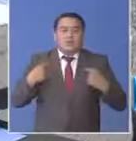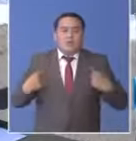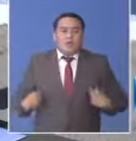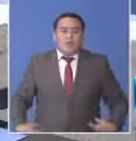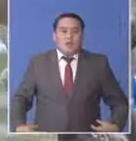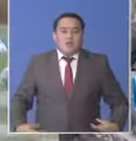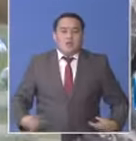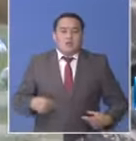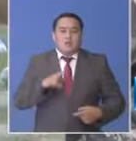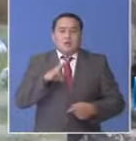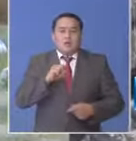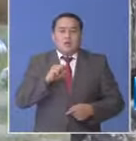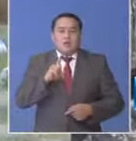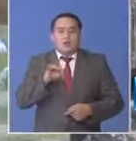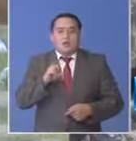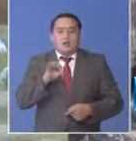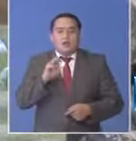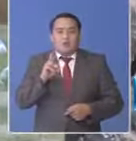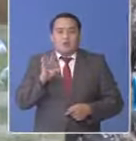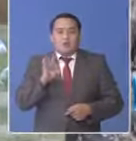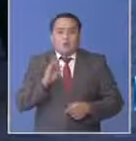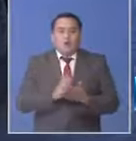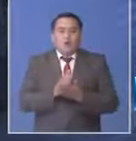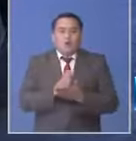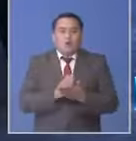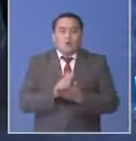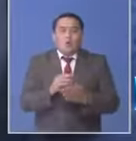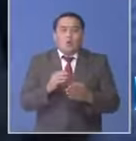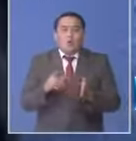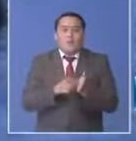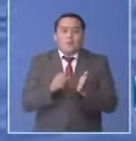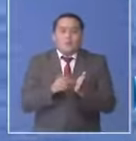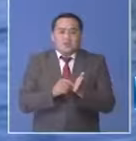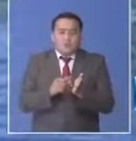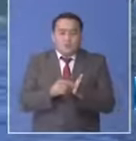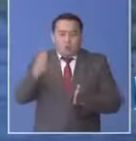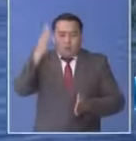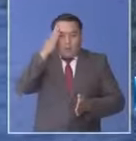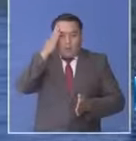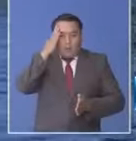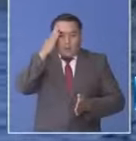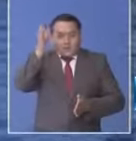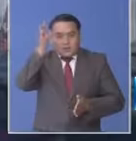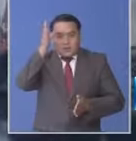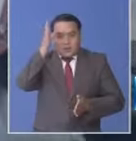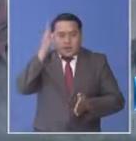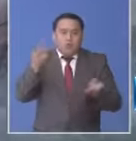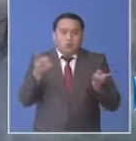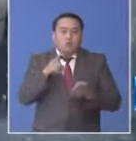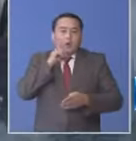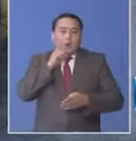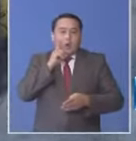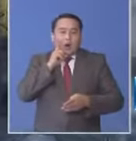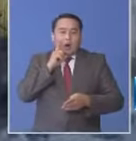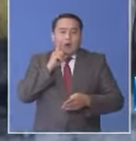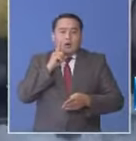генерал-майор в отставке Владимир Назаренко. Он уже на заслуженном отдыхе, однако его опыт и знания нужны молодому поколению. Ведь Владимир